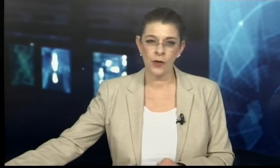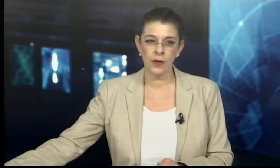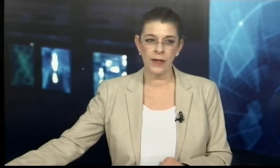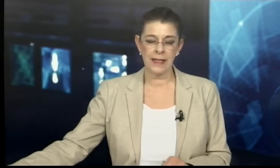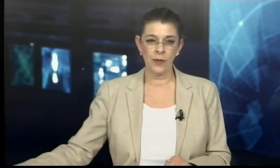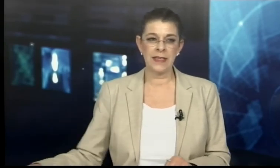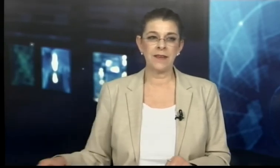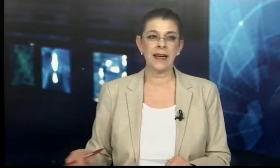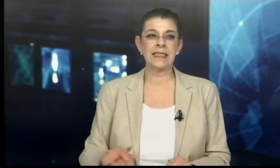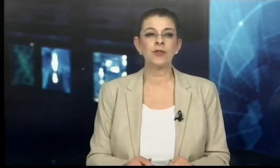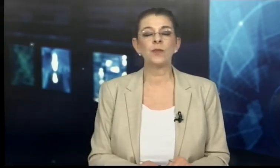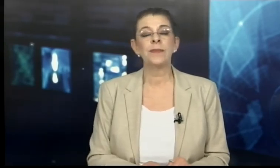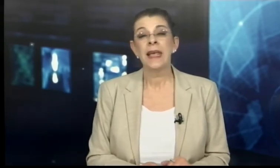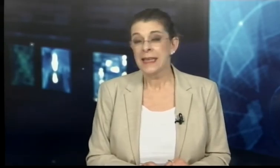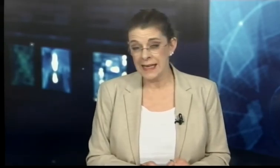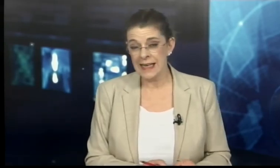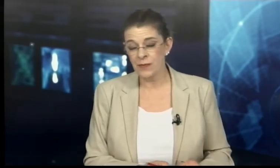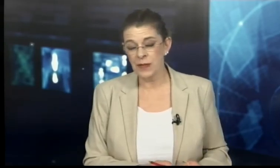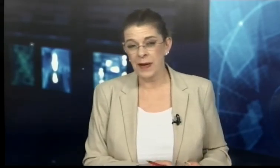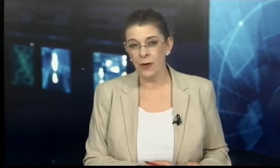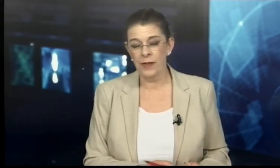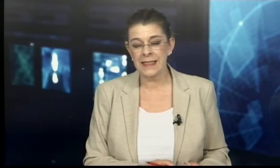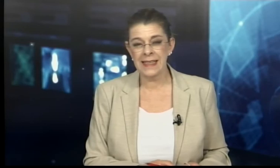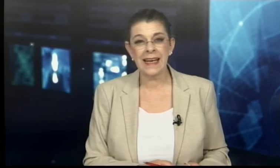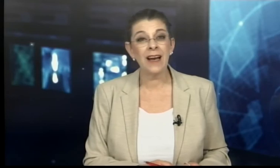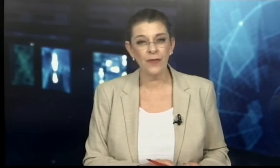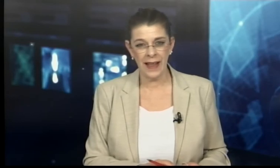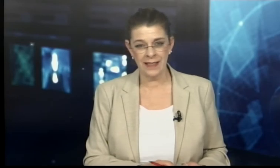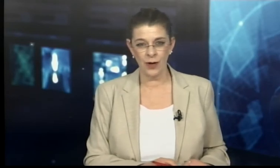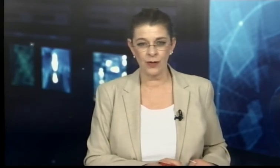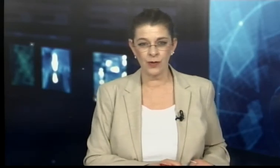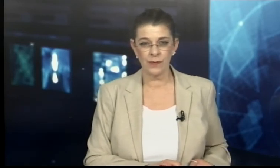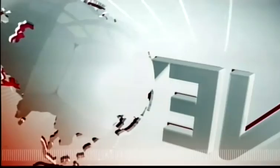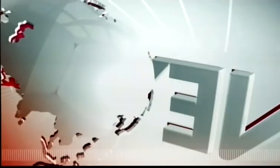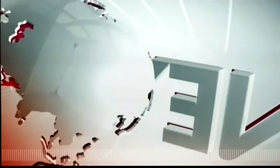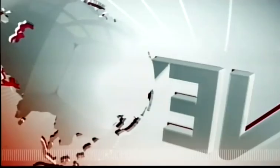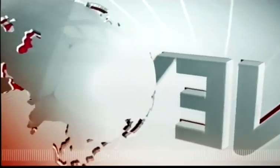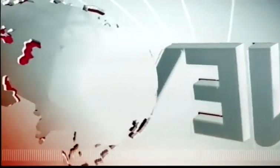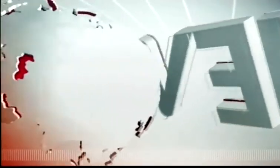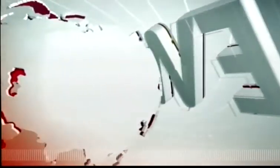ολοκληρώθηκε το δελτίο μας. Να ευχαριστήσουμε και εσάς που μας παρακολουθήσατε. Καλό βράδυ σε όλους.